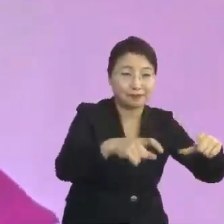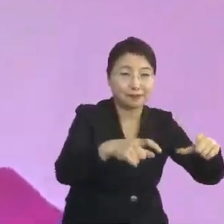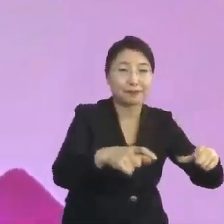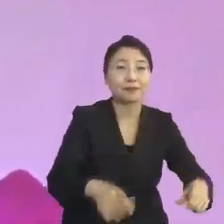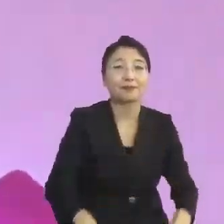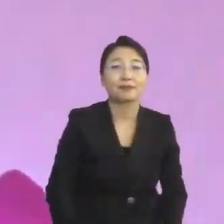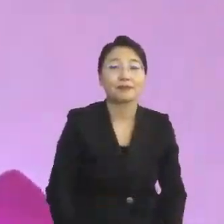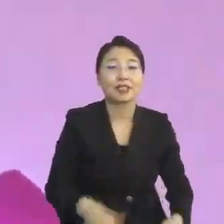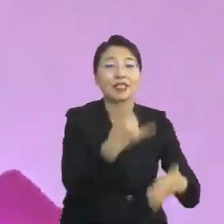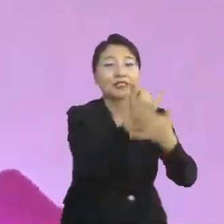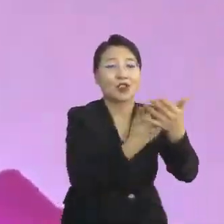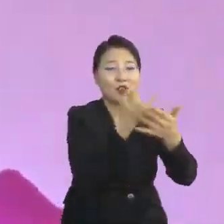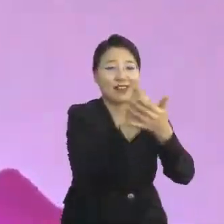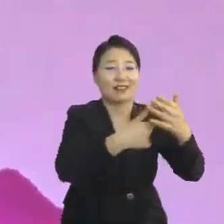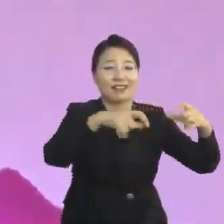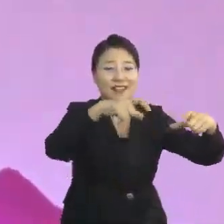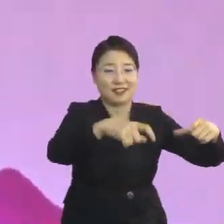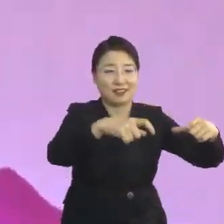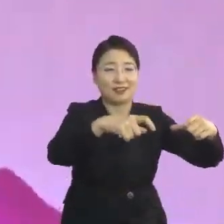제2 청량리 지역입니다.